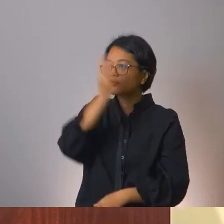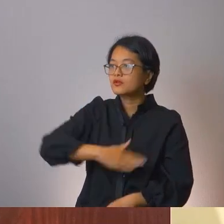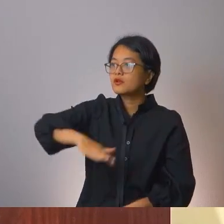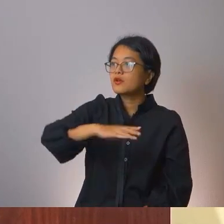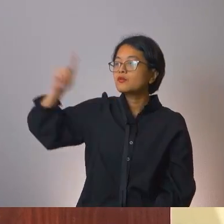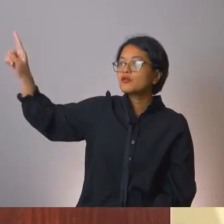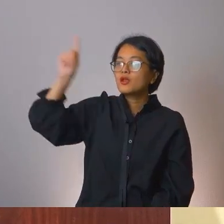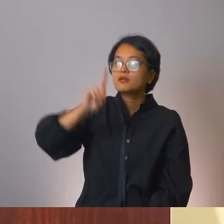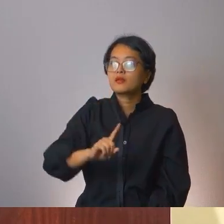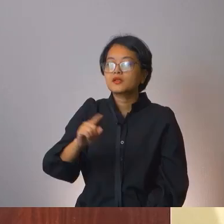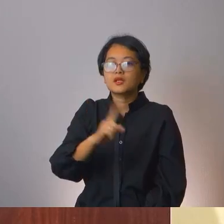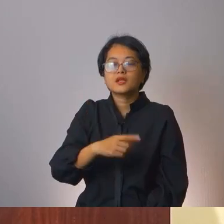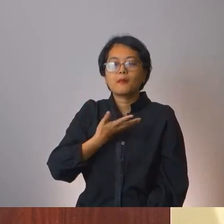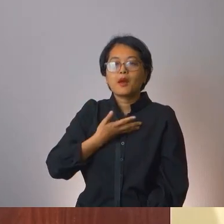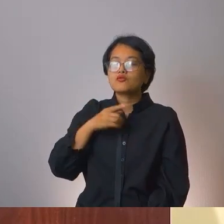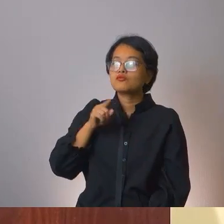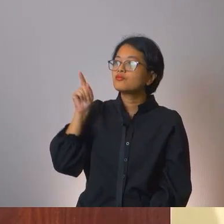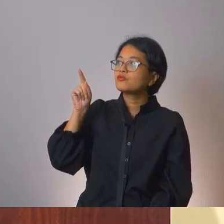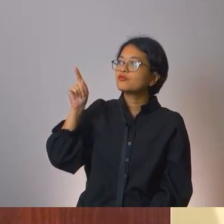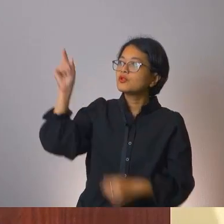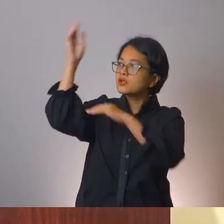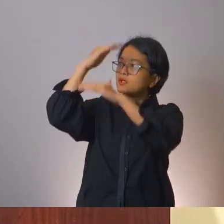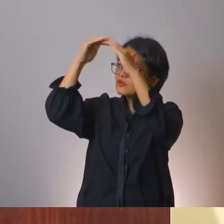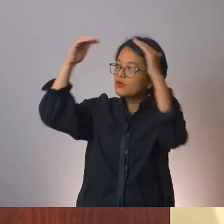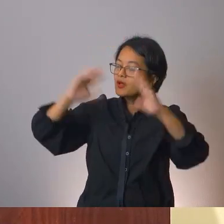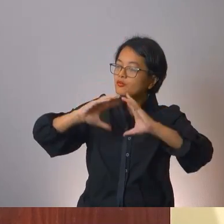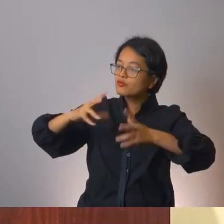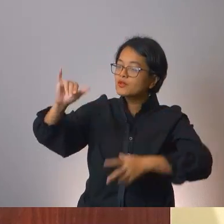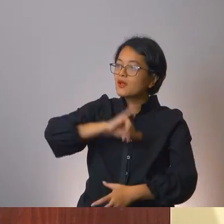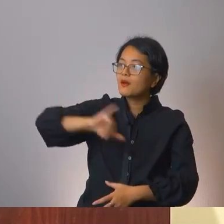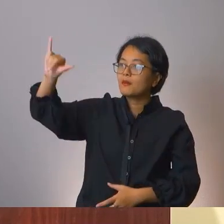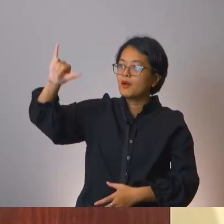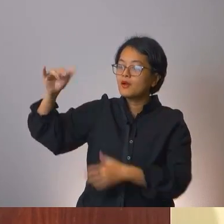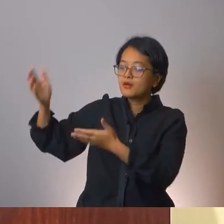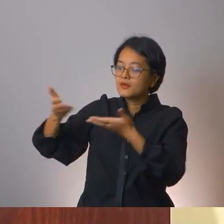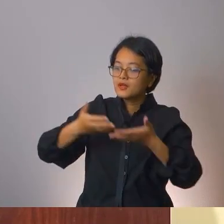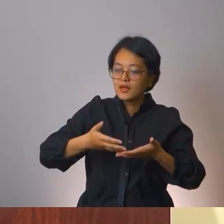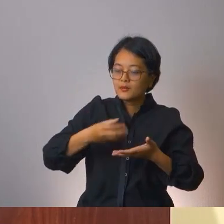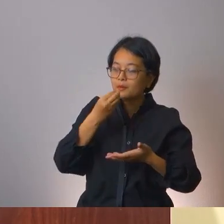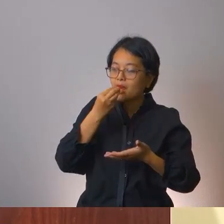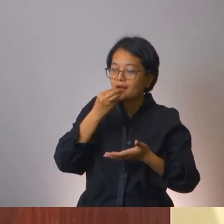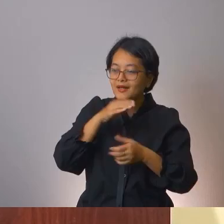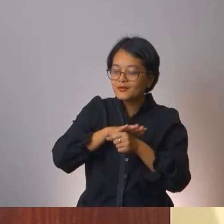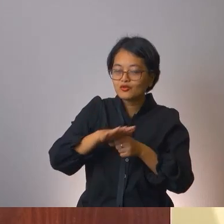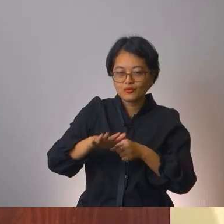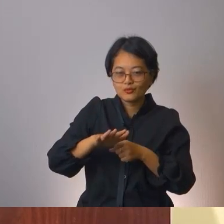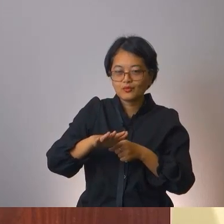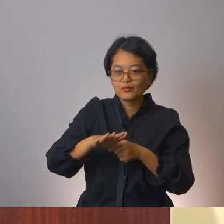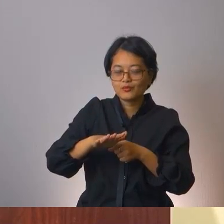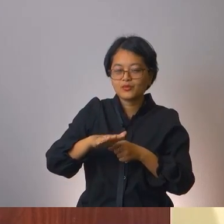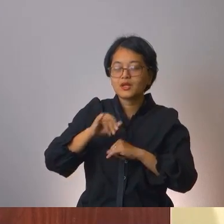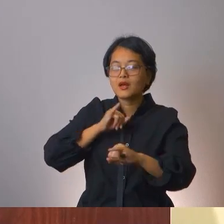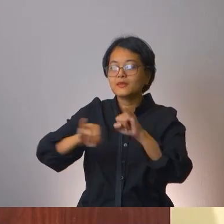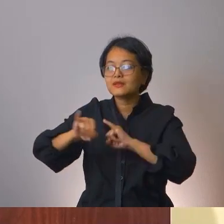di bumi seperti di sorga. Berikanlah kami pada hari ini makanan kami yang secukupnya, dan ampunilah kami akan